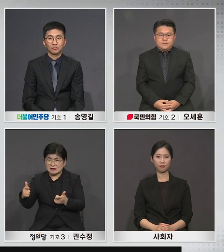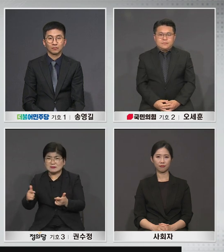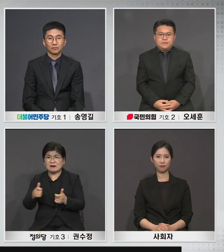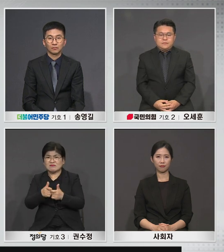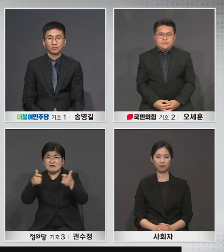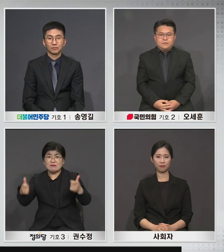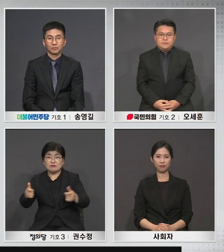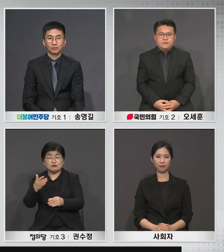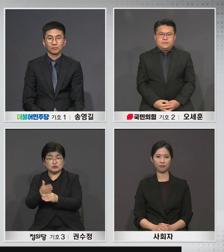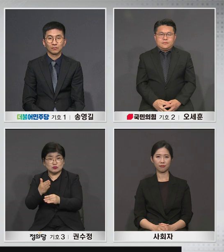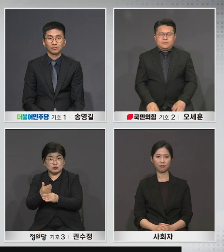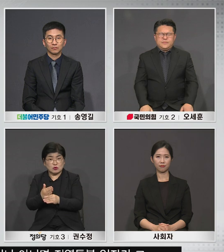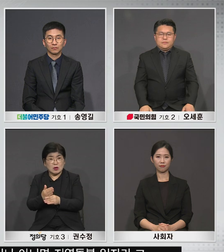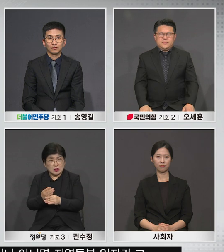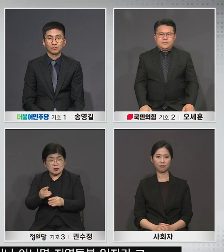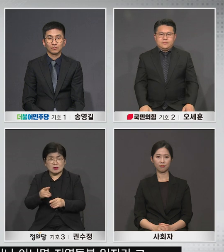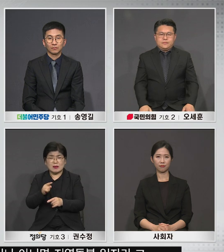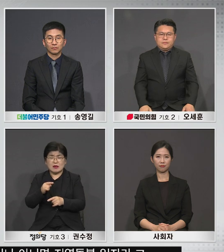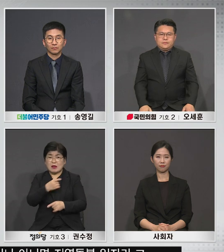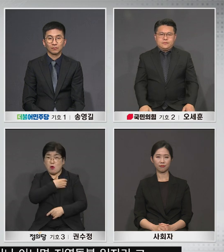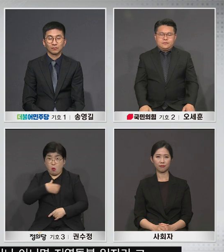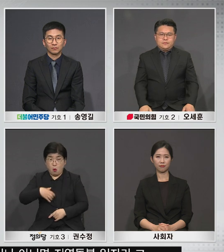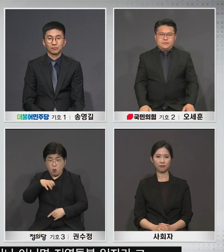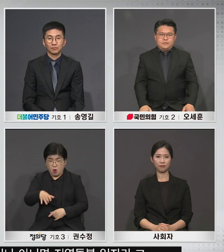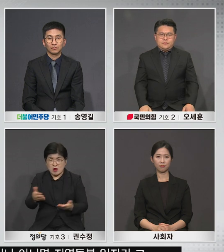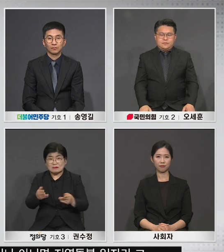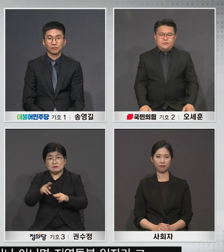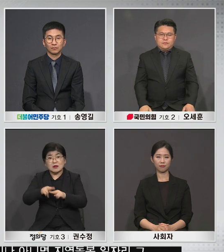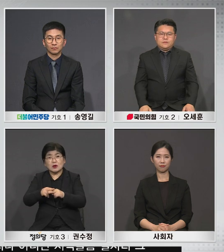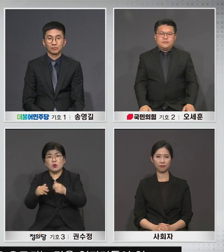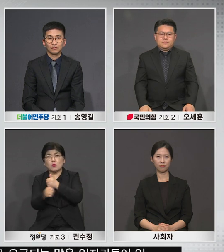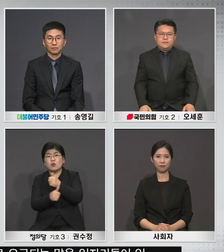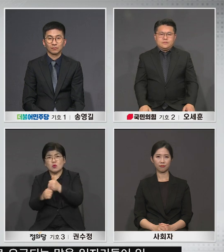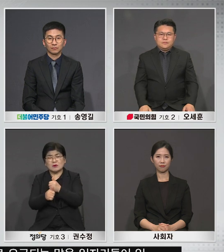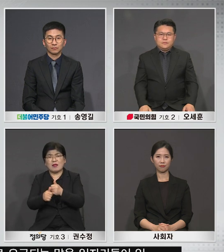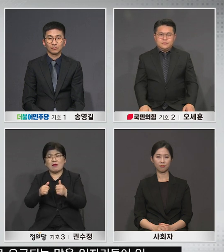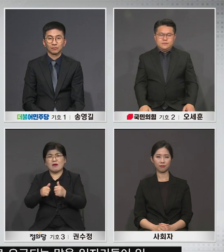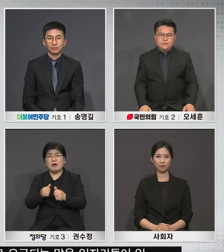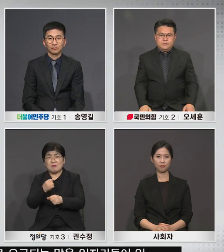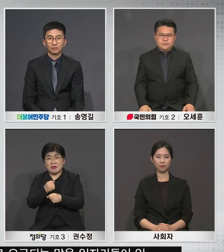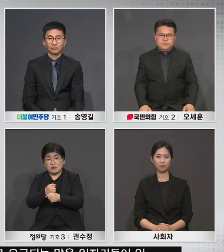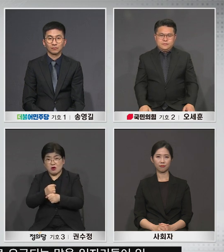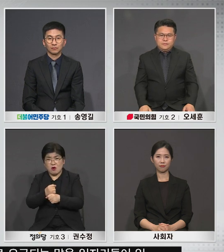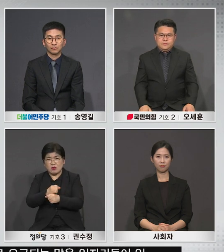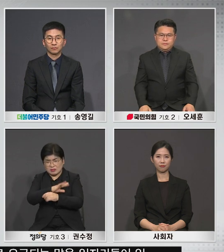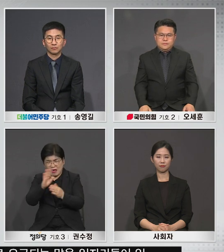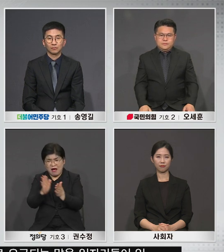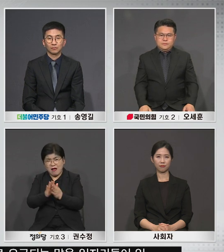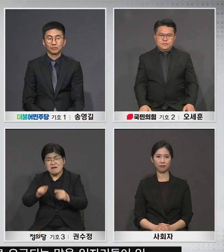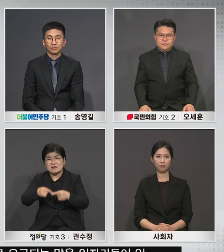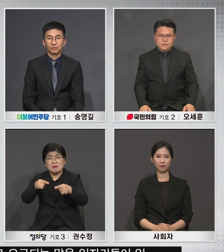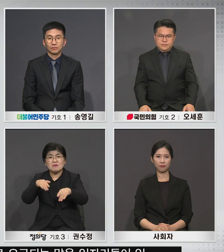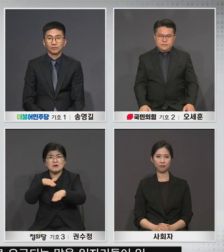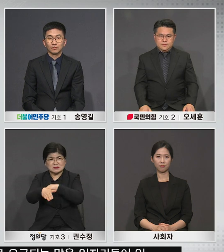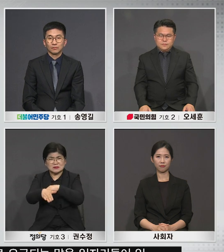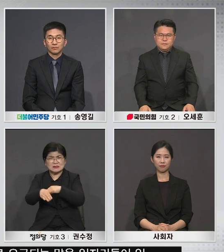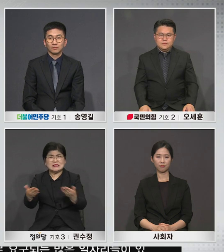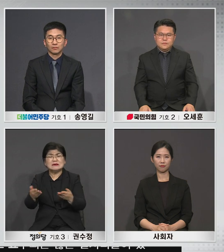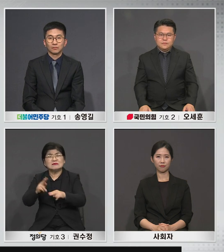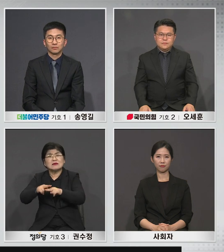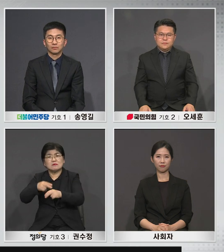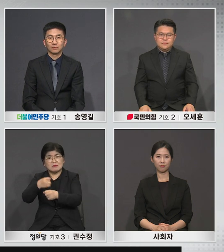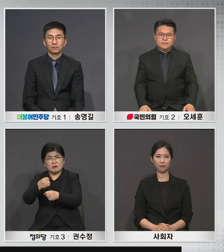행정동 246개 행정동에서 일자리위원회를 설치하고 아래로부터 참여형 일자리를 만들어가자는 이런 말씀을 드리는 것이고요.